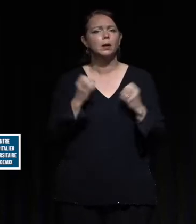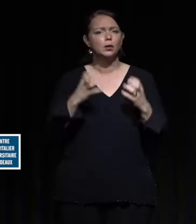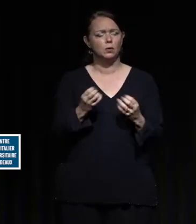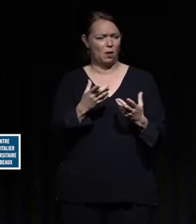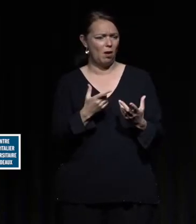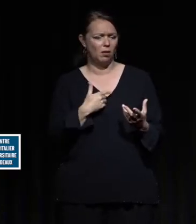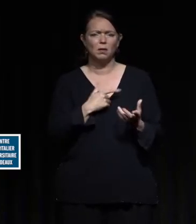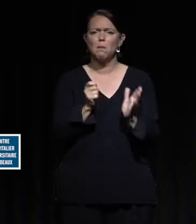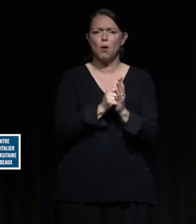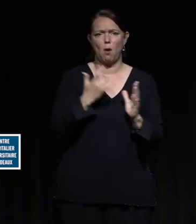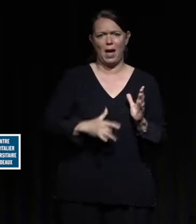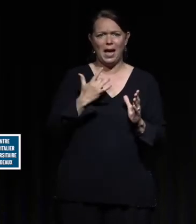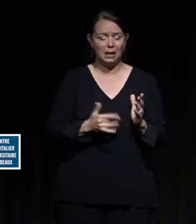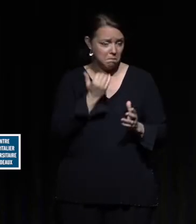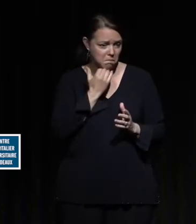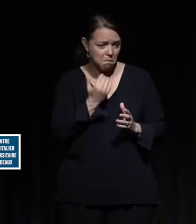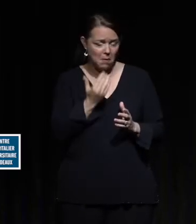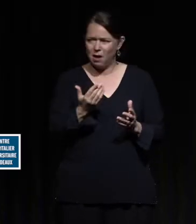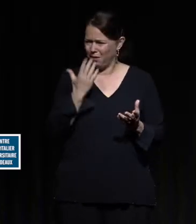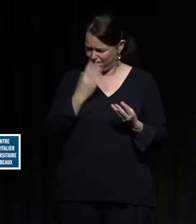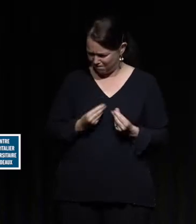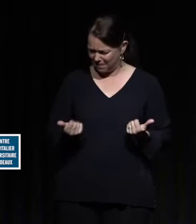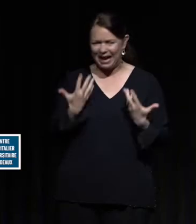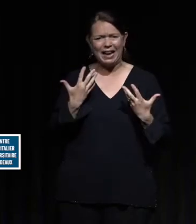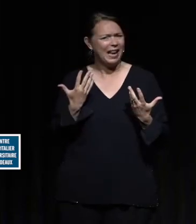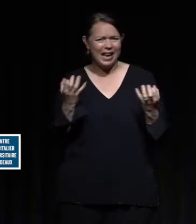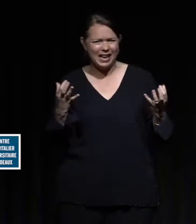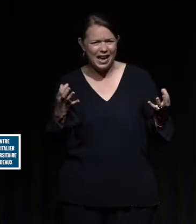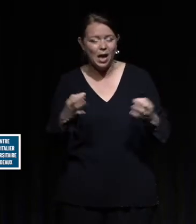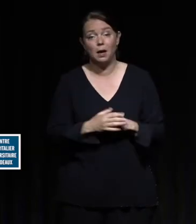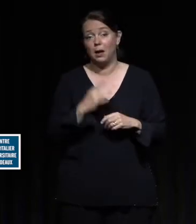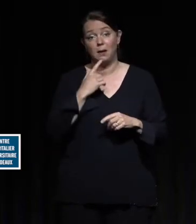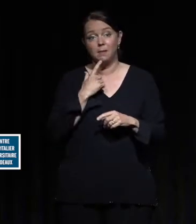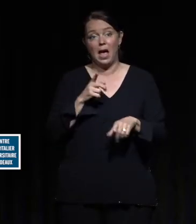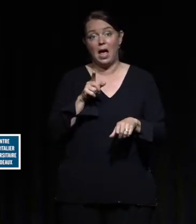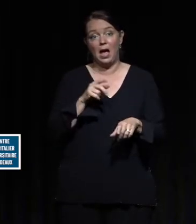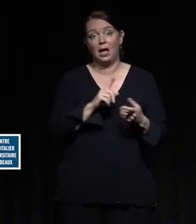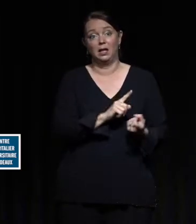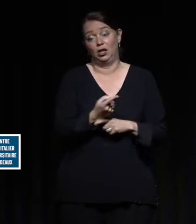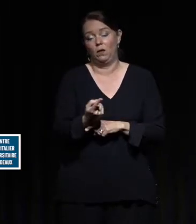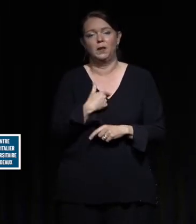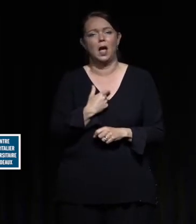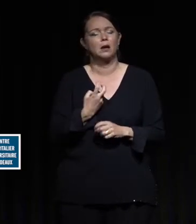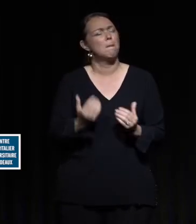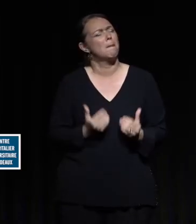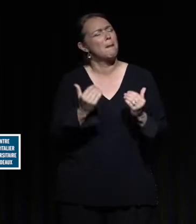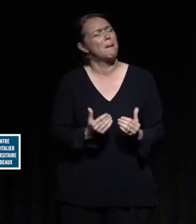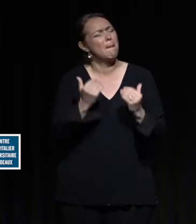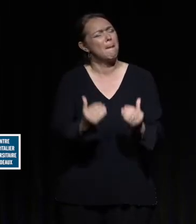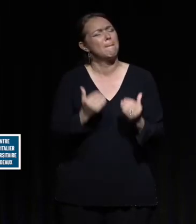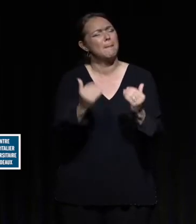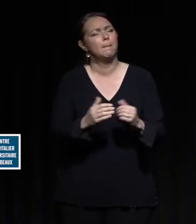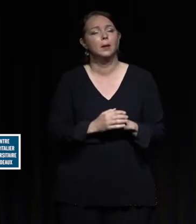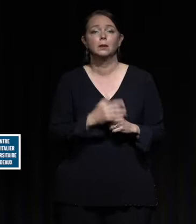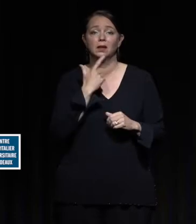qui est menstruelle, quand vous n'arrivez pas à la traiter, la douleur se chronicise. Et un certain nombre de femmes, peut-être qui écoutent, savent qu'elles ont des douleurs chroniques.